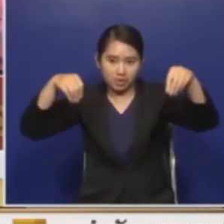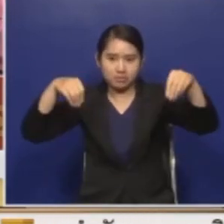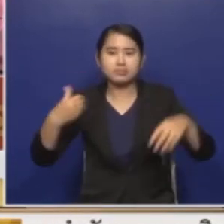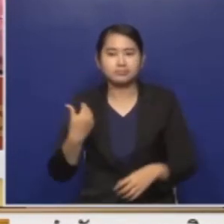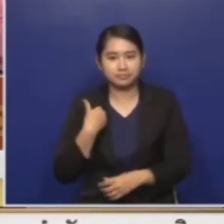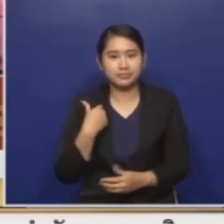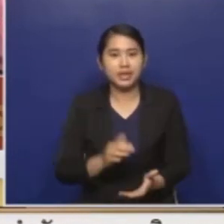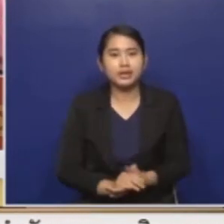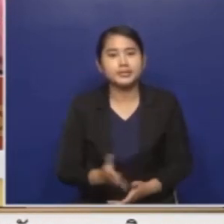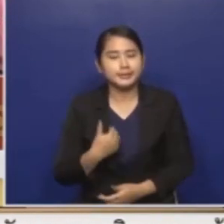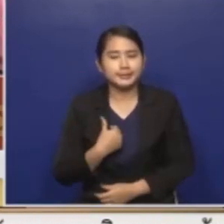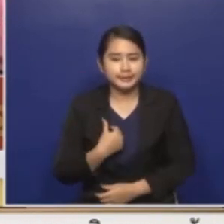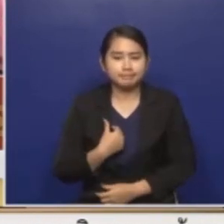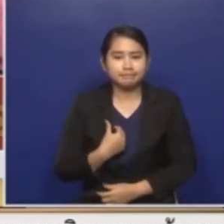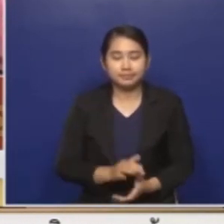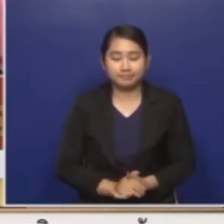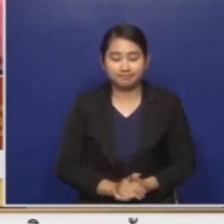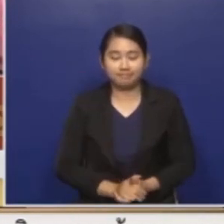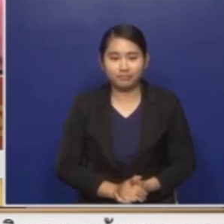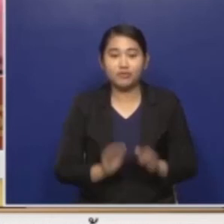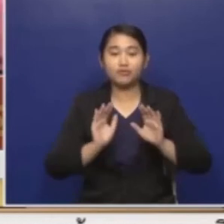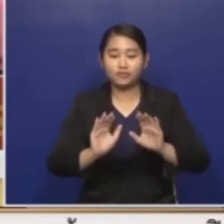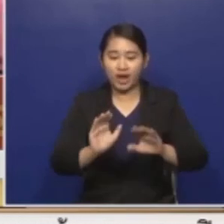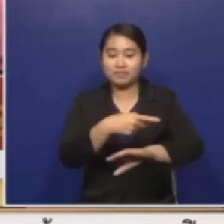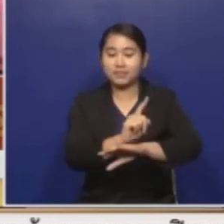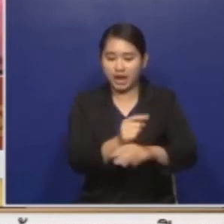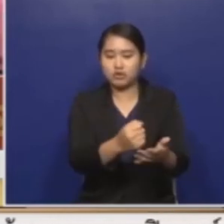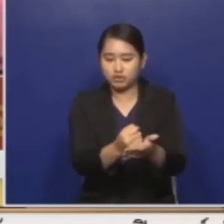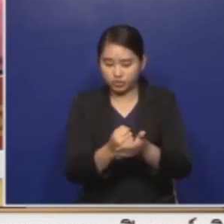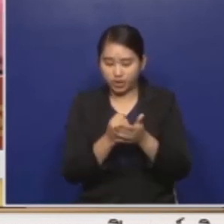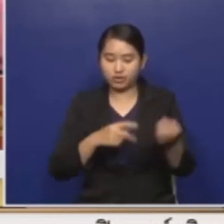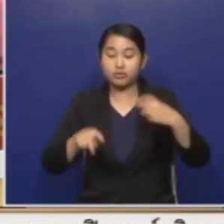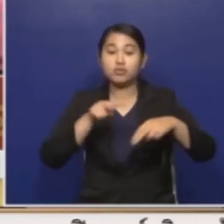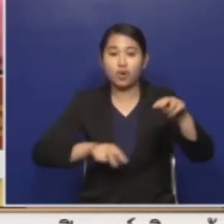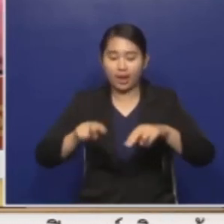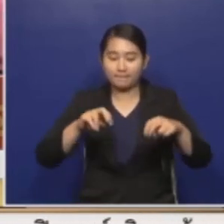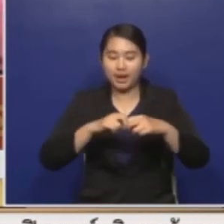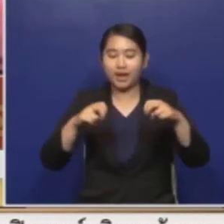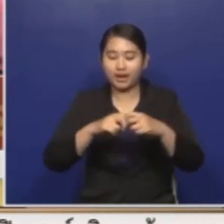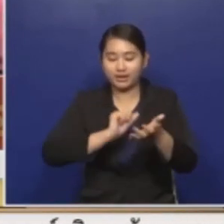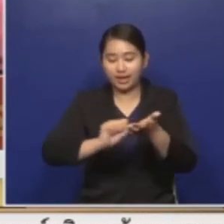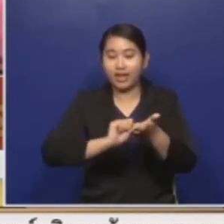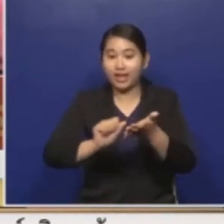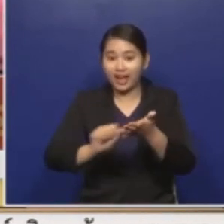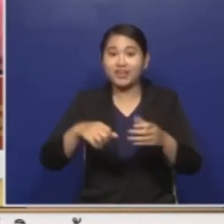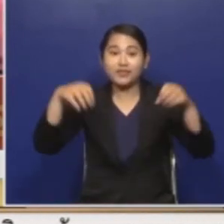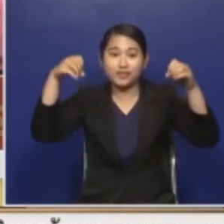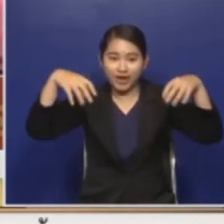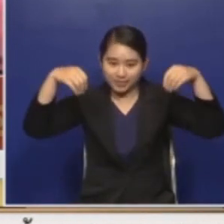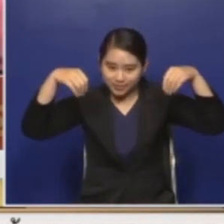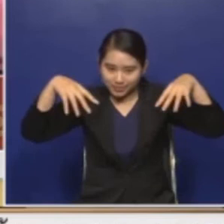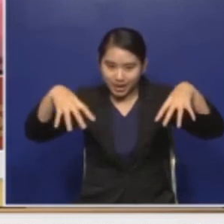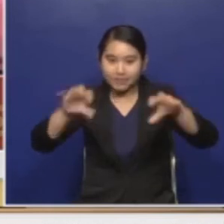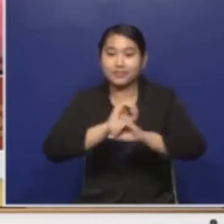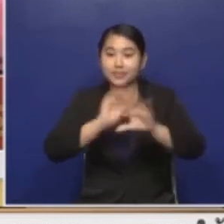ติดก็จึงอยากจะให้ท่านประธานนะครับฝากถึงหน่วยงานที่เกี่ยวข้องเพื่อแก้ไขให้ไฟทางดังกล่าวได้กลับมาใช้ดีได้ดังเดิม